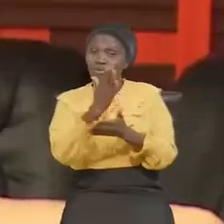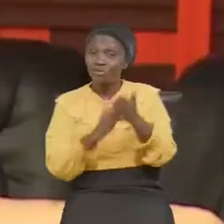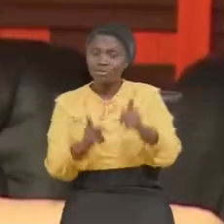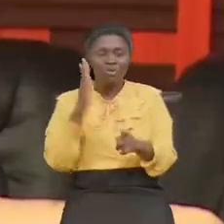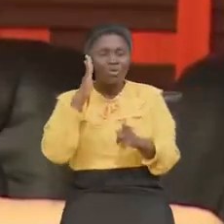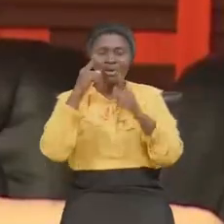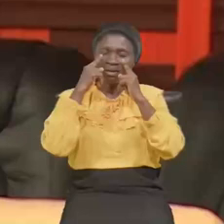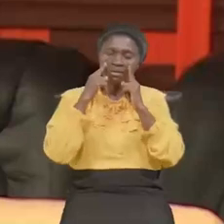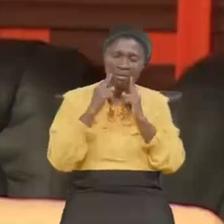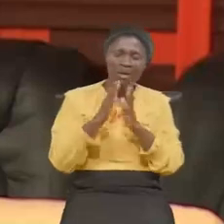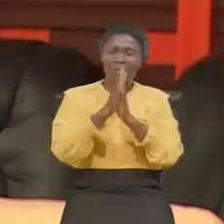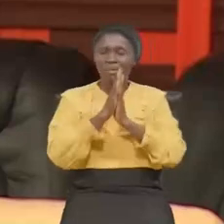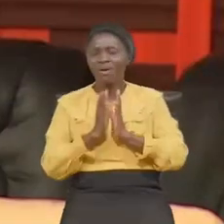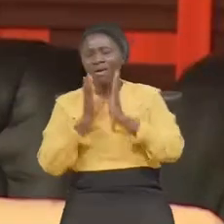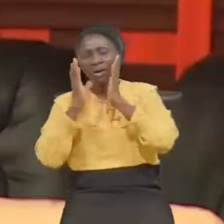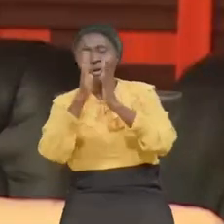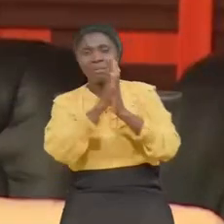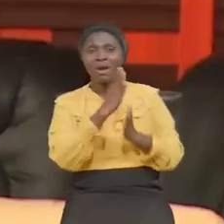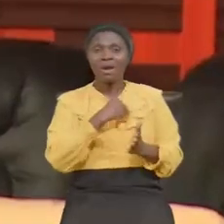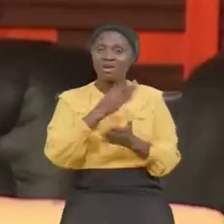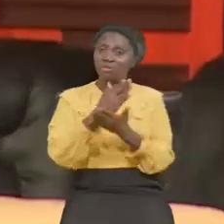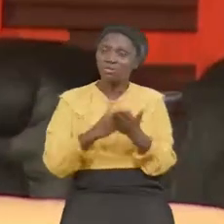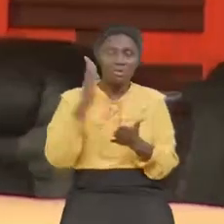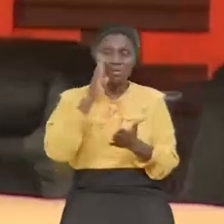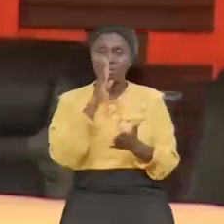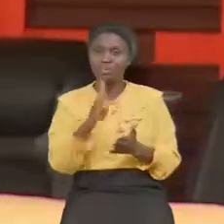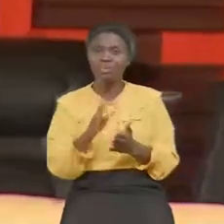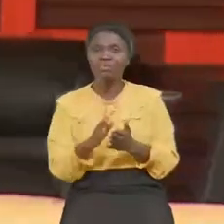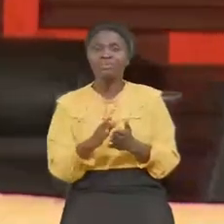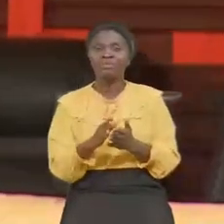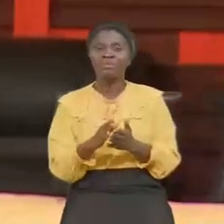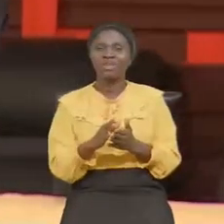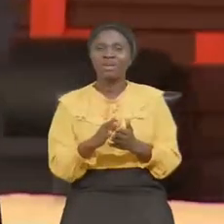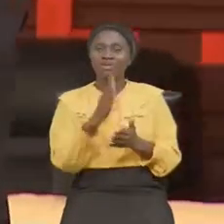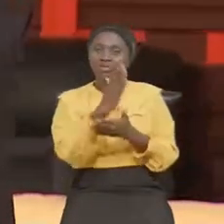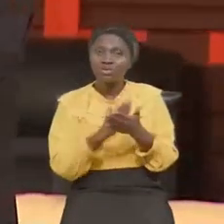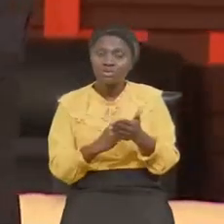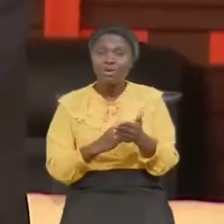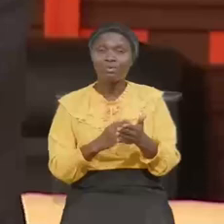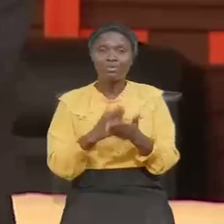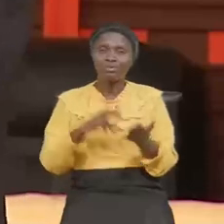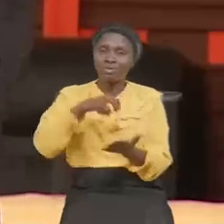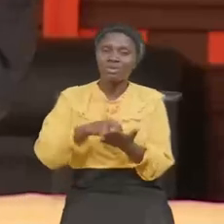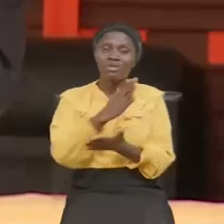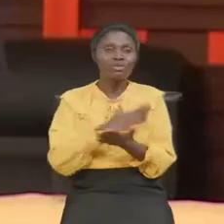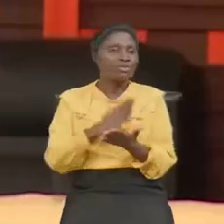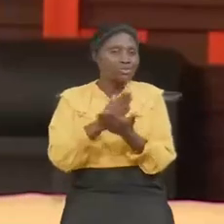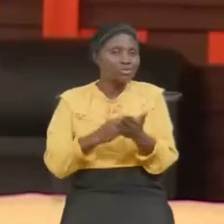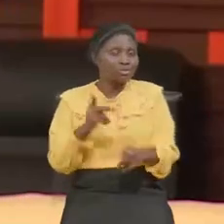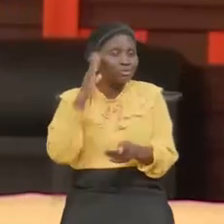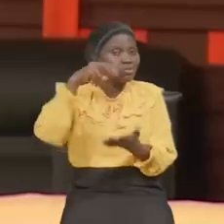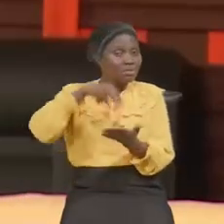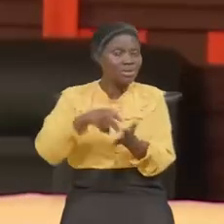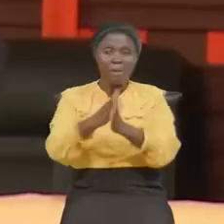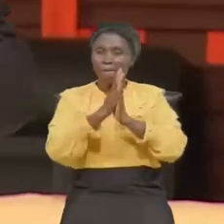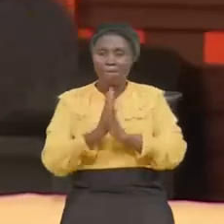criaient, certains même étaient sur leur visage devant le Seigneur. Certains se mettaient à genoux, certains étaient debout. Et on ne clôturait même pas